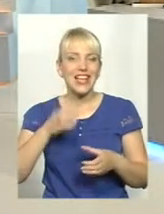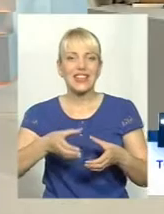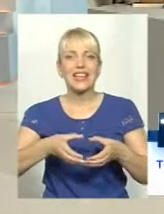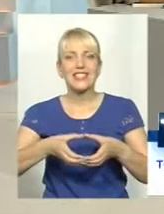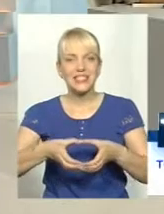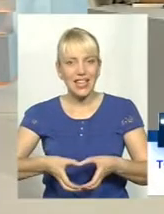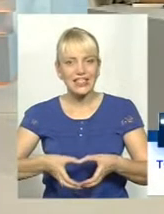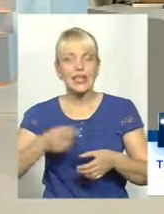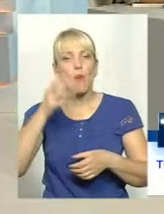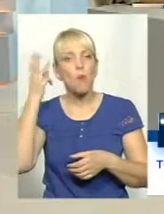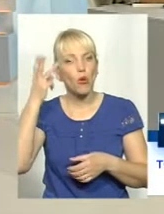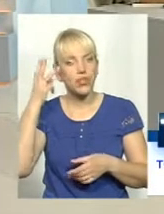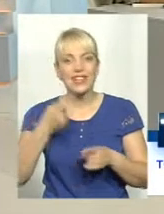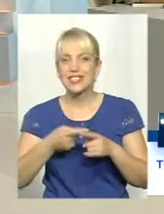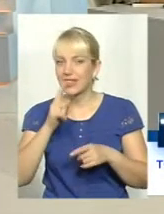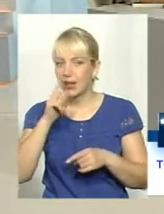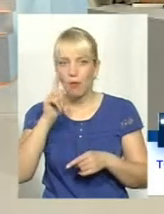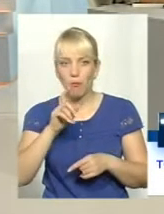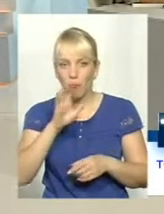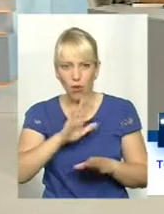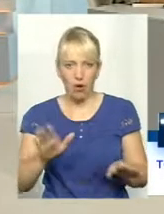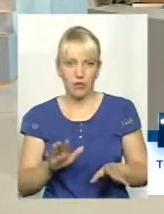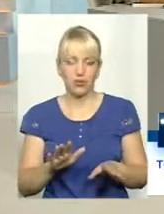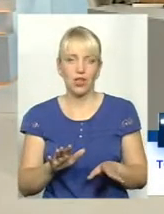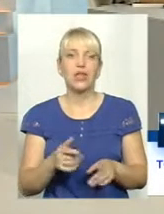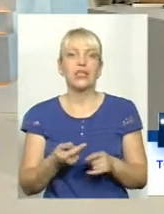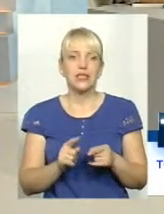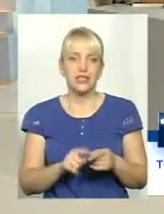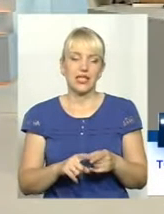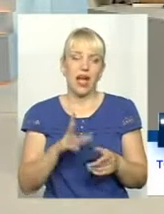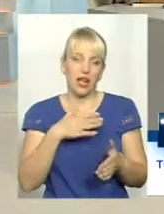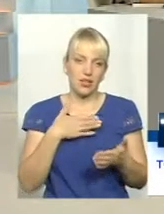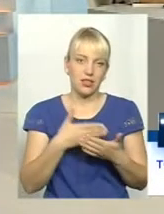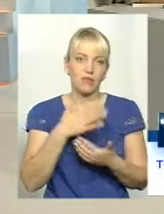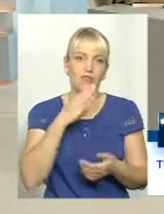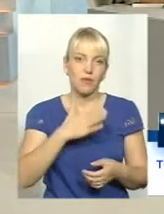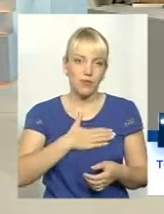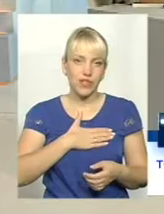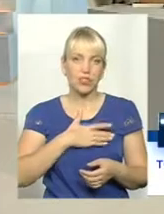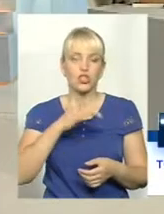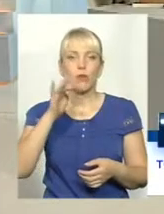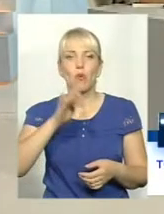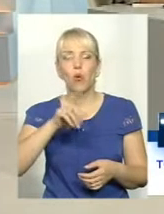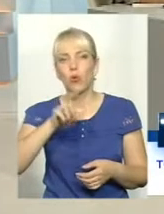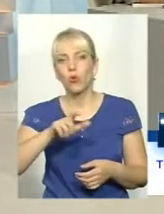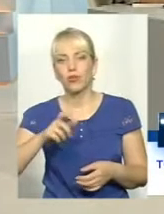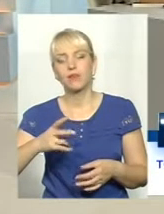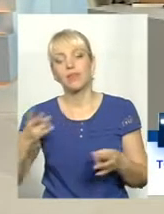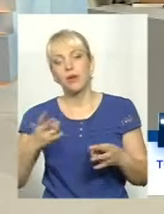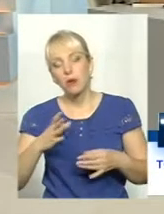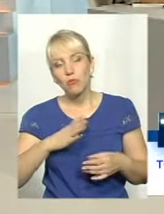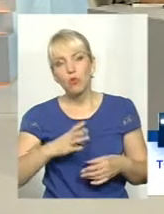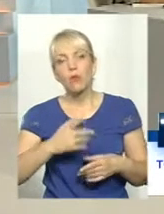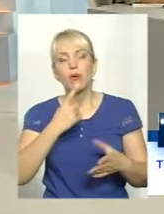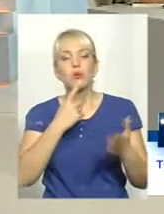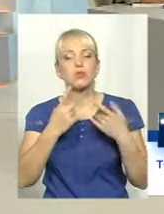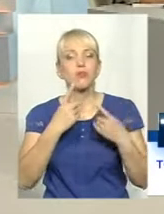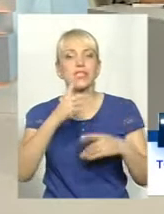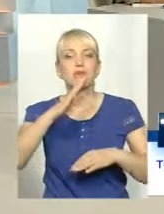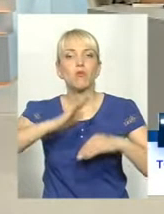що це дуже позитивно, тому що чому в мене виникло таке питання? Я знаю про громадську організацію, про «Зелене